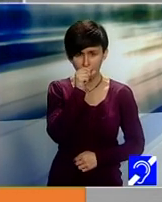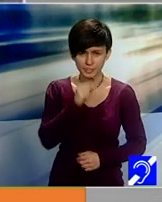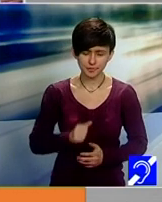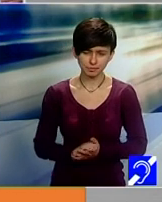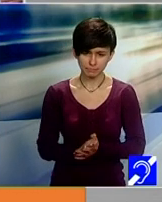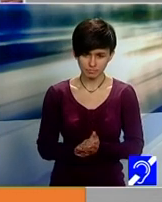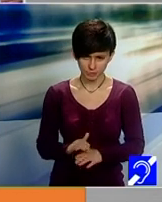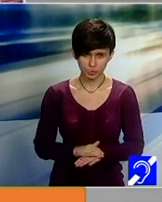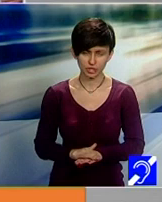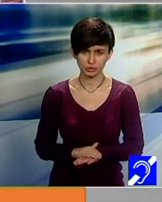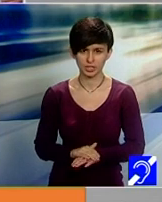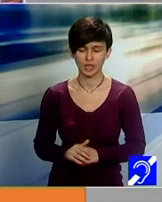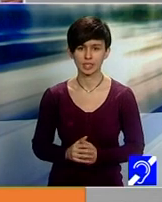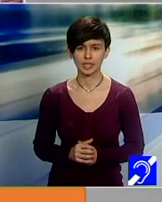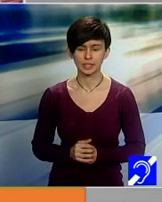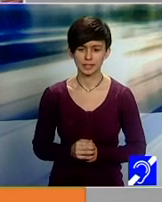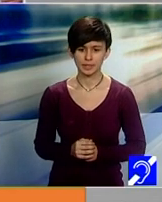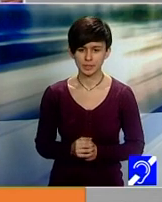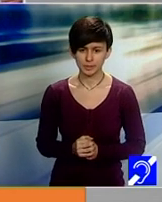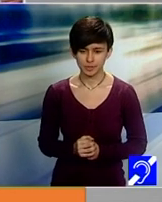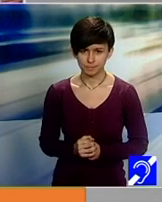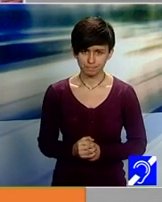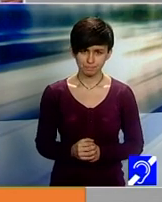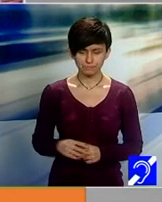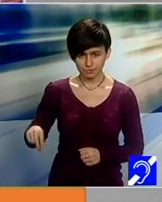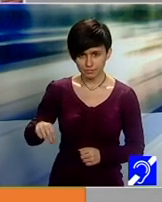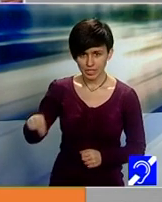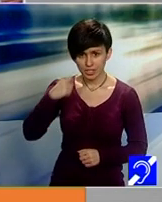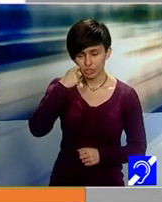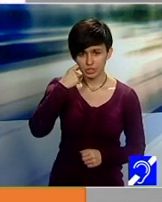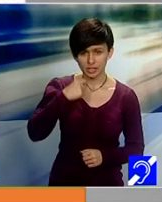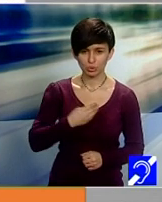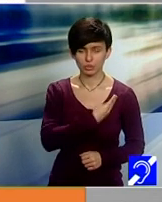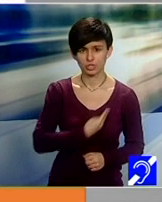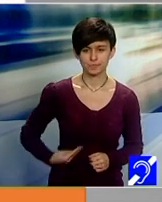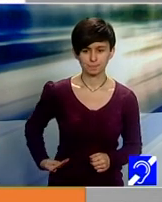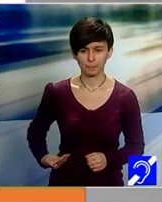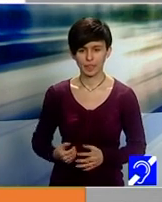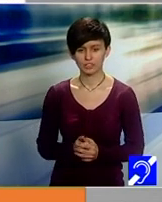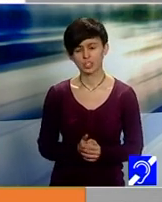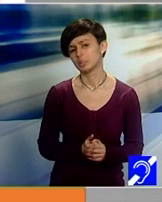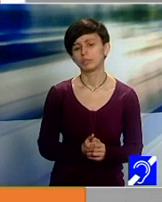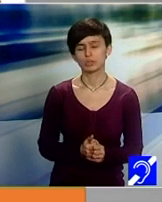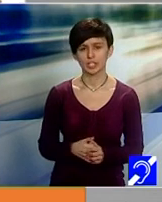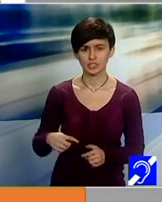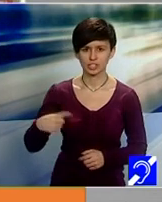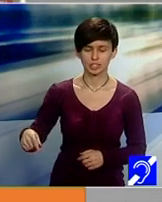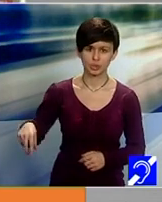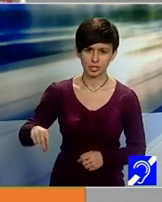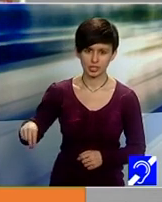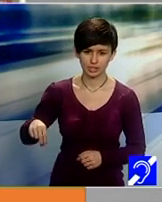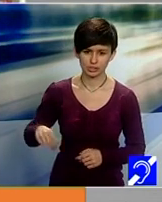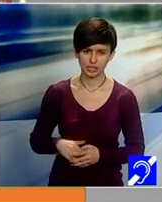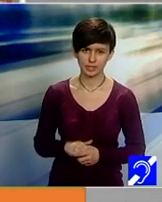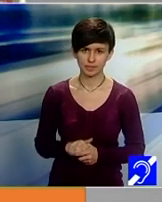atât în județul dumneavoastră, în județul Cluj, cât și în București sau în alte județe, pentru că achizițiile